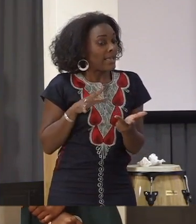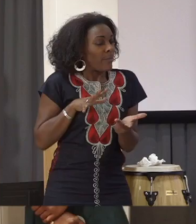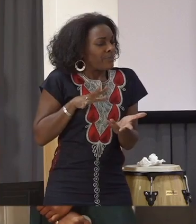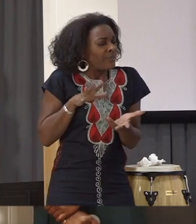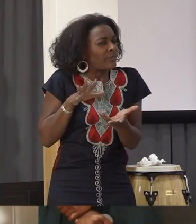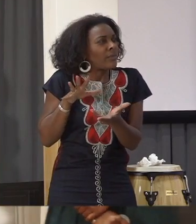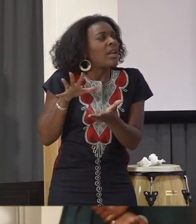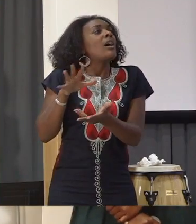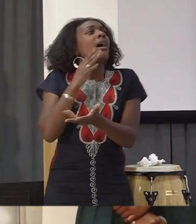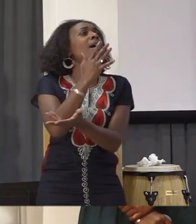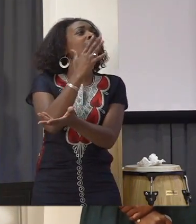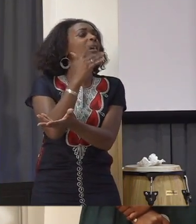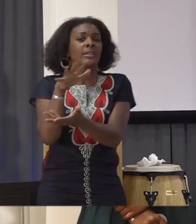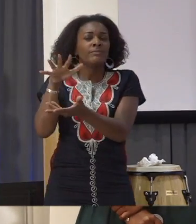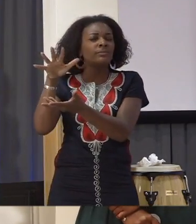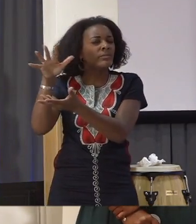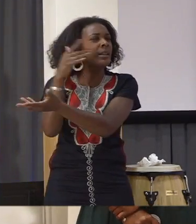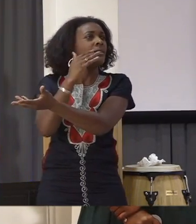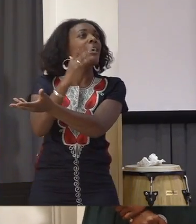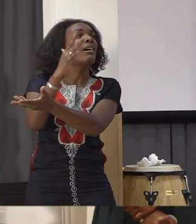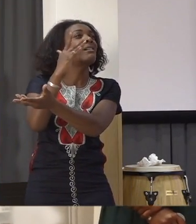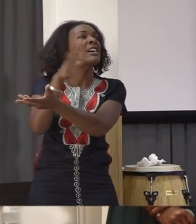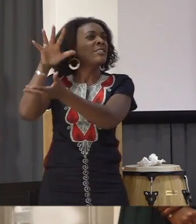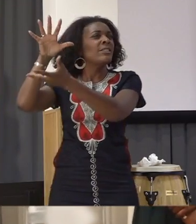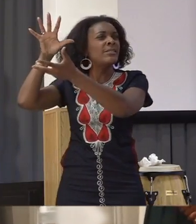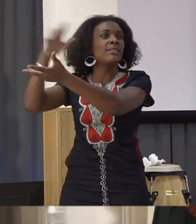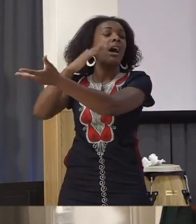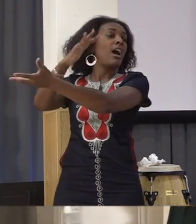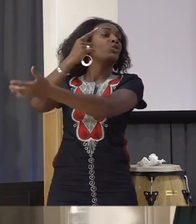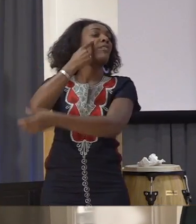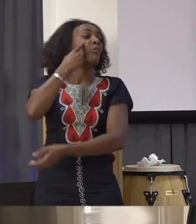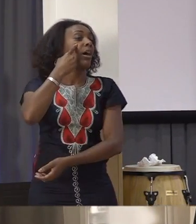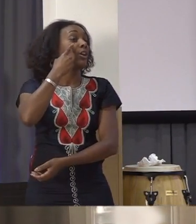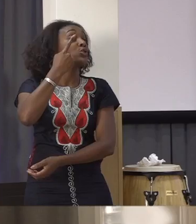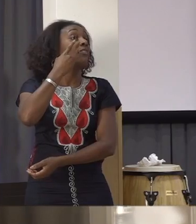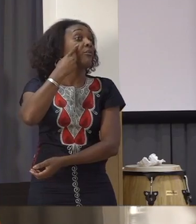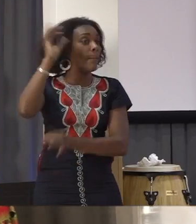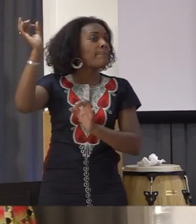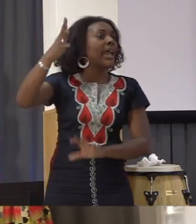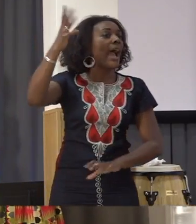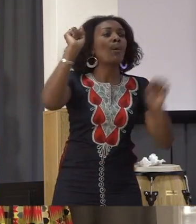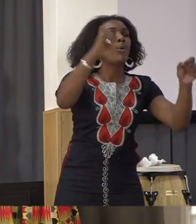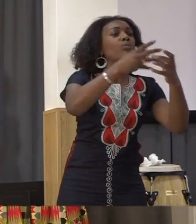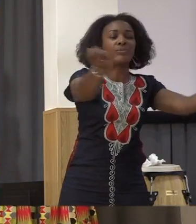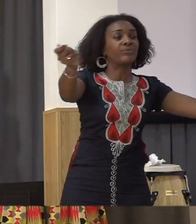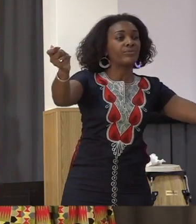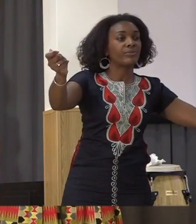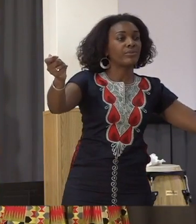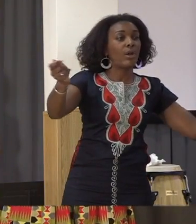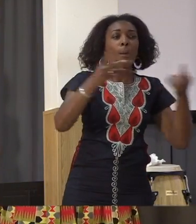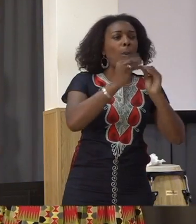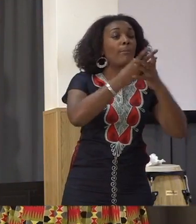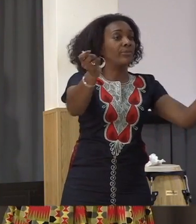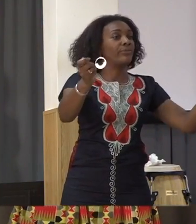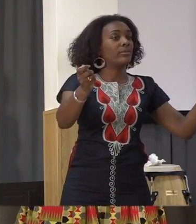chanter avec ceux qui sont sur l'estrade ce matin en ayant en tête cette épreuve. Et tu verras, c'est un miracle que Dieu va faire, je le crois. Ce n'est pas